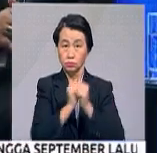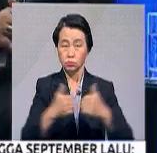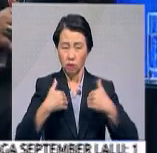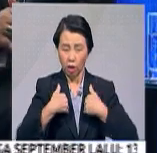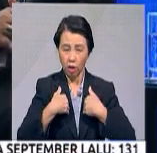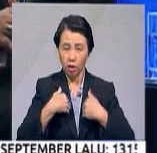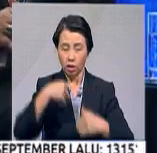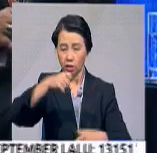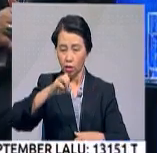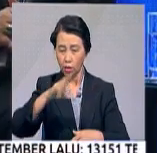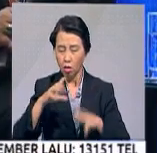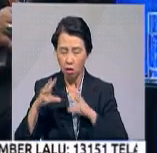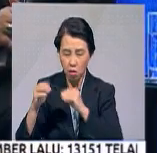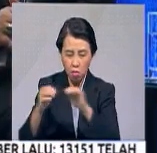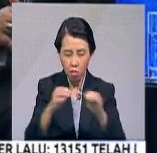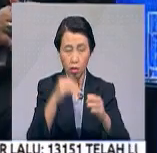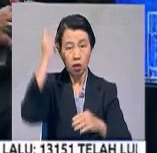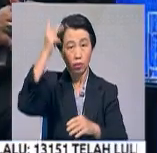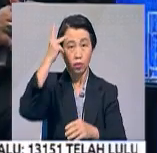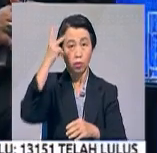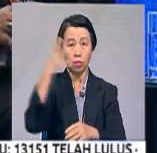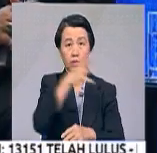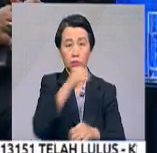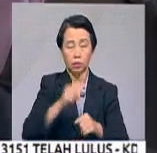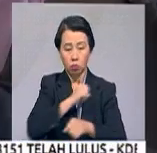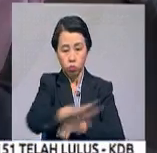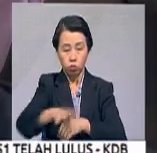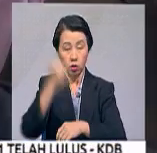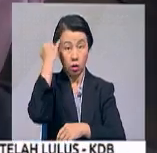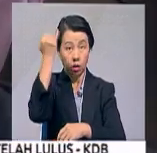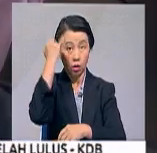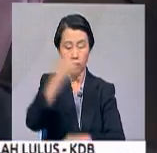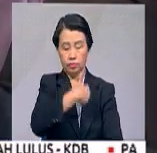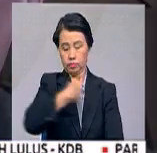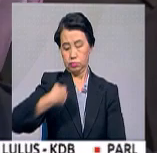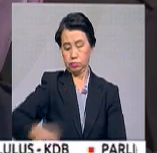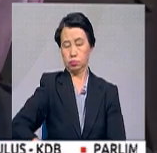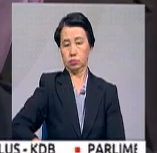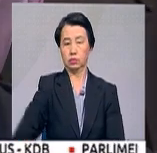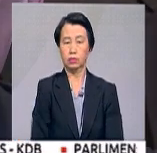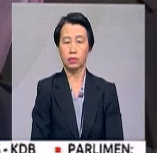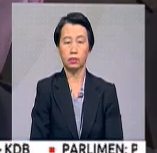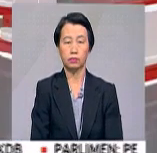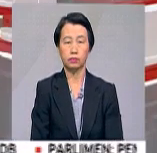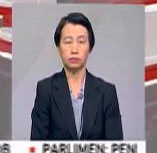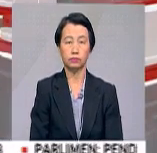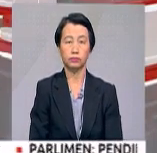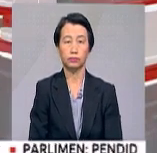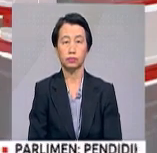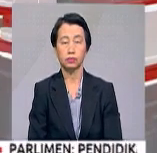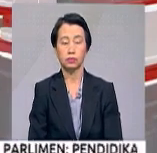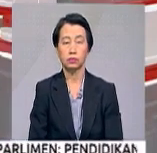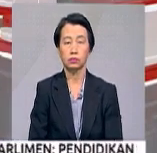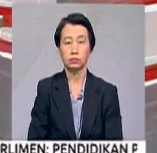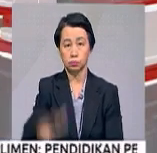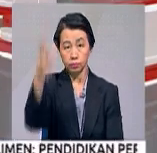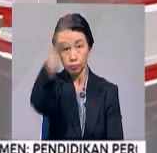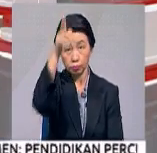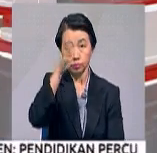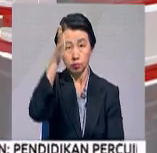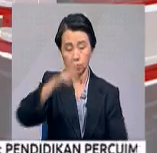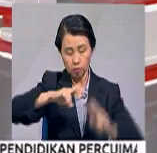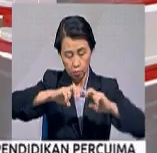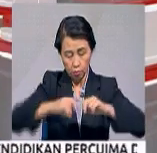mengandungi unsur propaganda politik serta mempromosi ideologi China. kerajaan akan